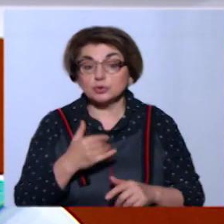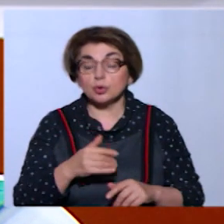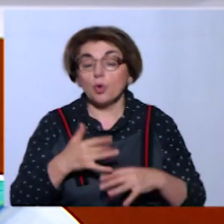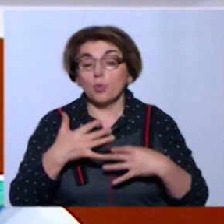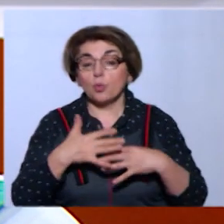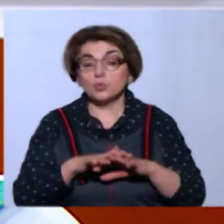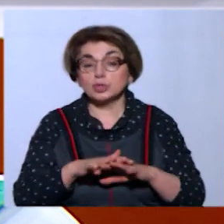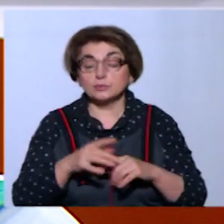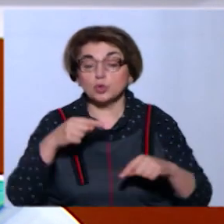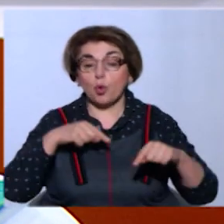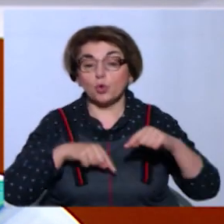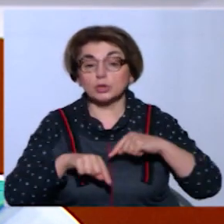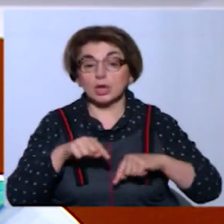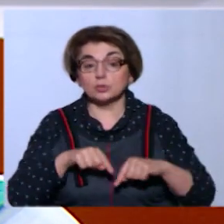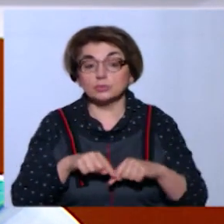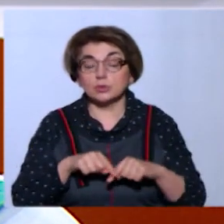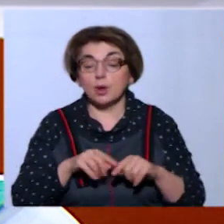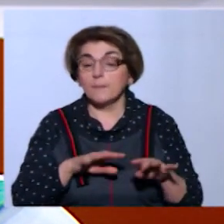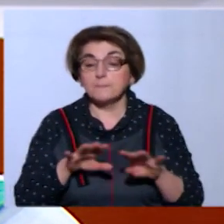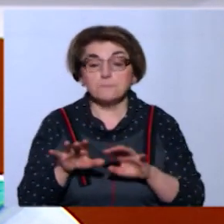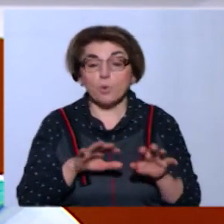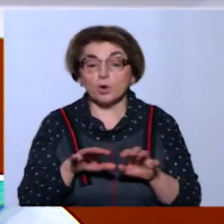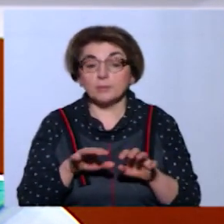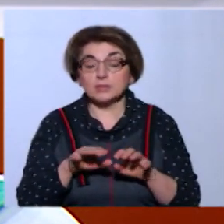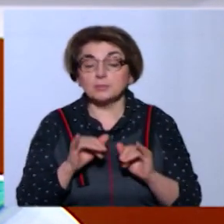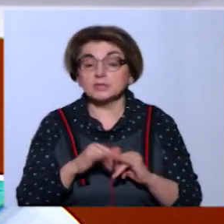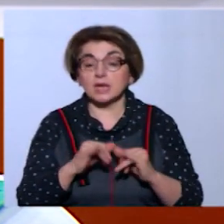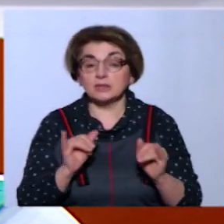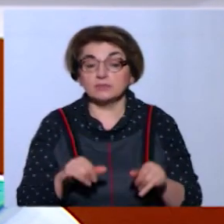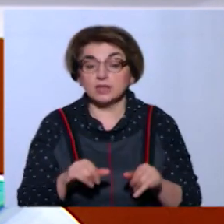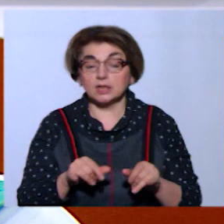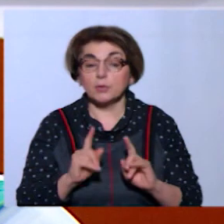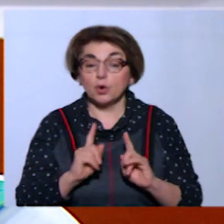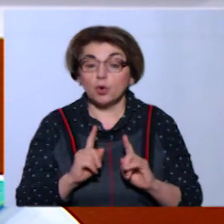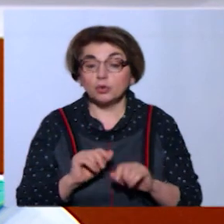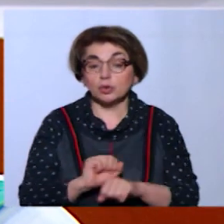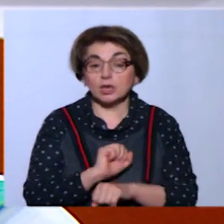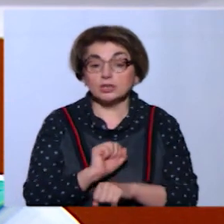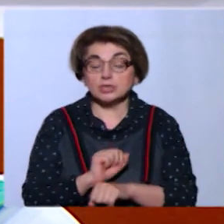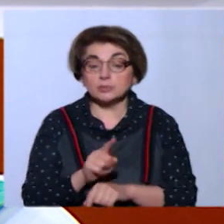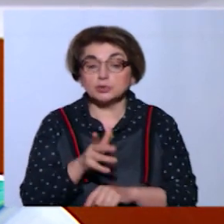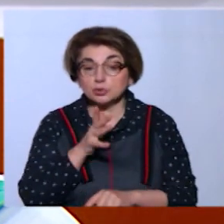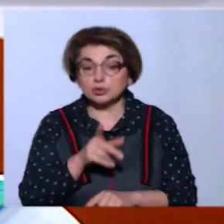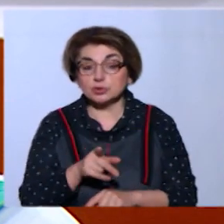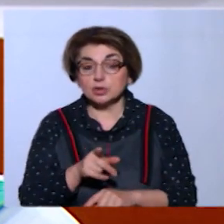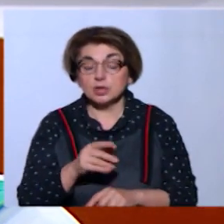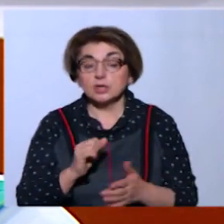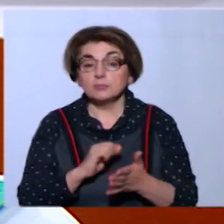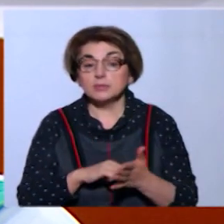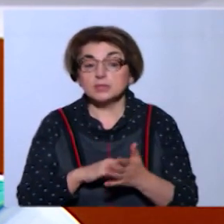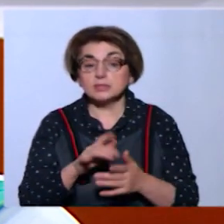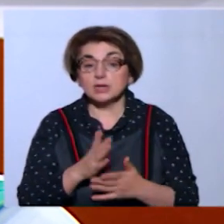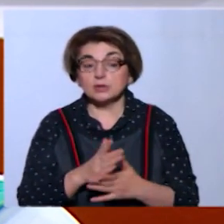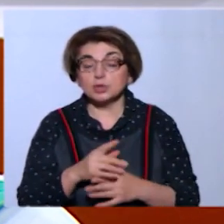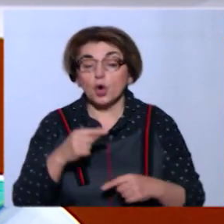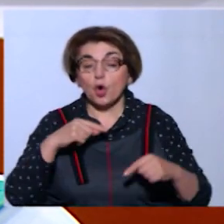უჯრედის ან ორგანოს მოქმედების განვითარება, ხოლო შემაკავებელი სინაფსი იწვევს